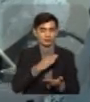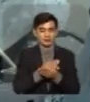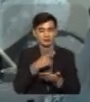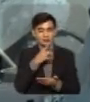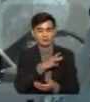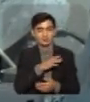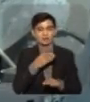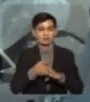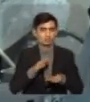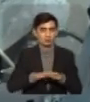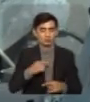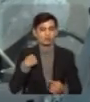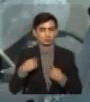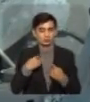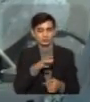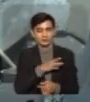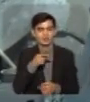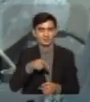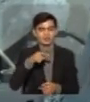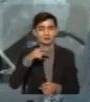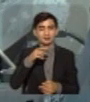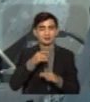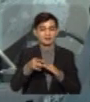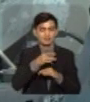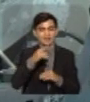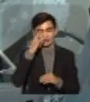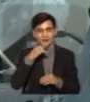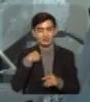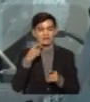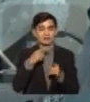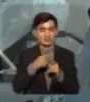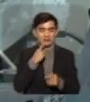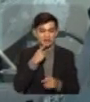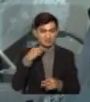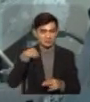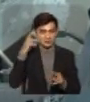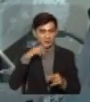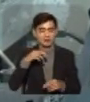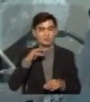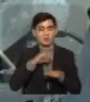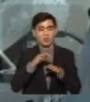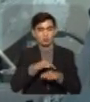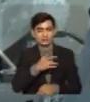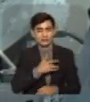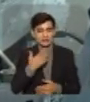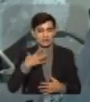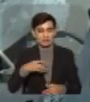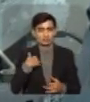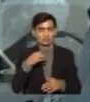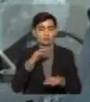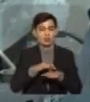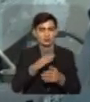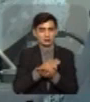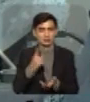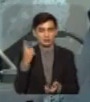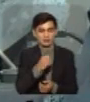Өте қатты қиналдық. Бұл елдің тілін, заңын, жүйесін білмейміз, түсінбейміз. Ешқашан ауырмайтын жүрегімізде жиі ауыратын болды. Апта